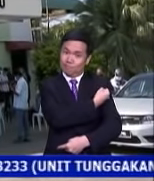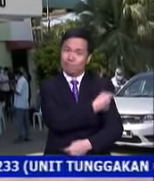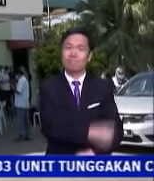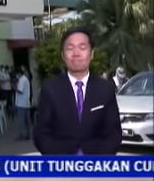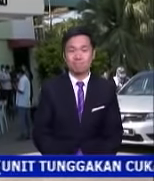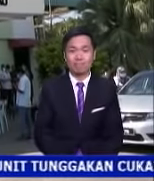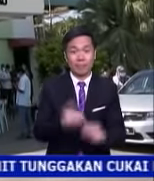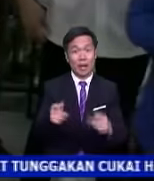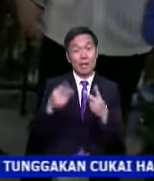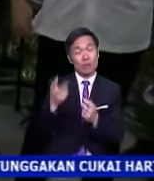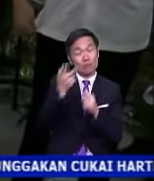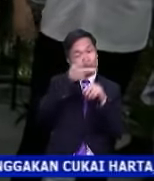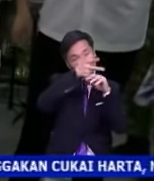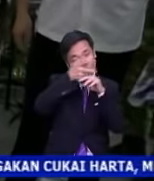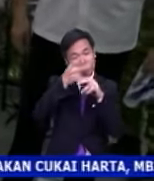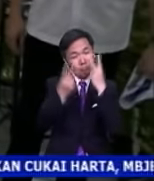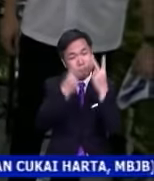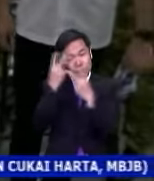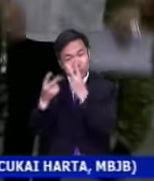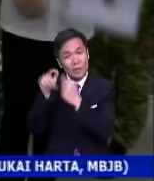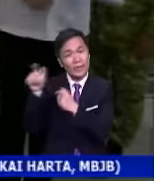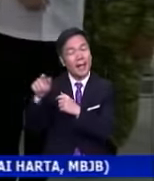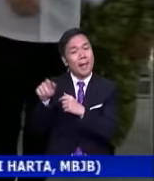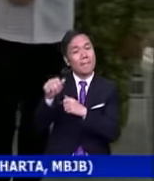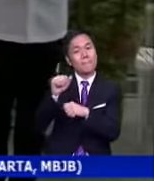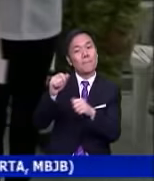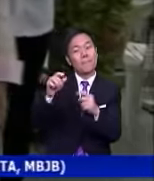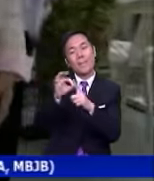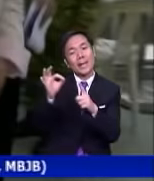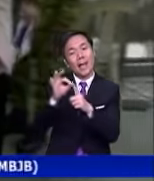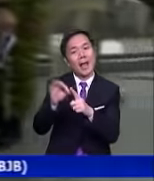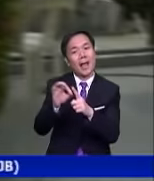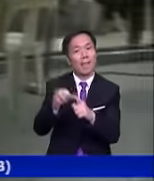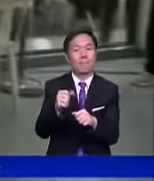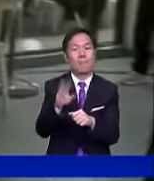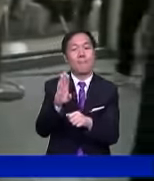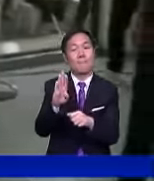itu selepas sesi lawatan di PPV Balik Pulau.